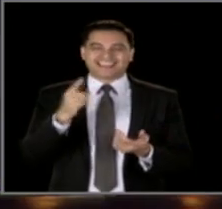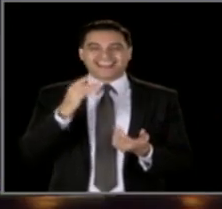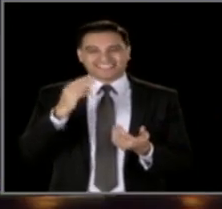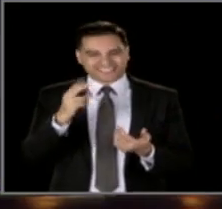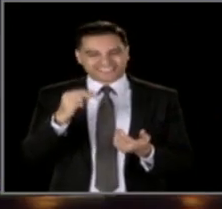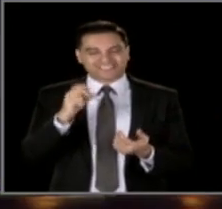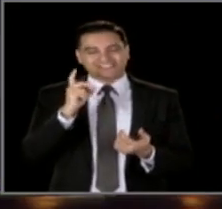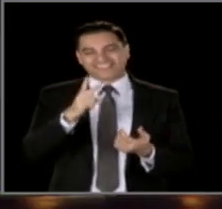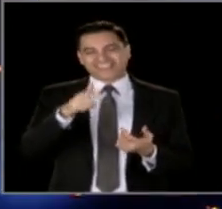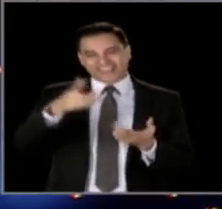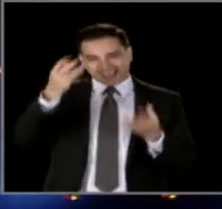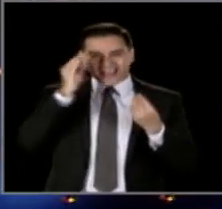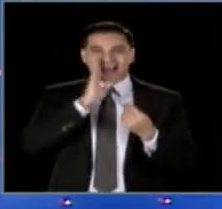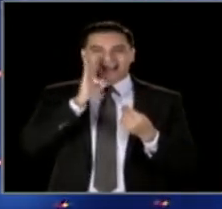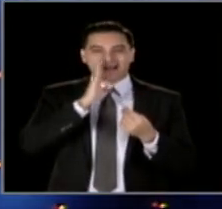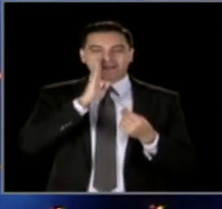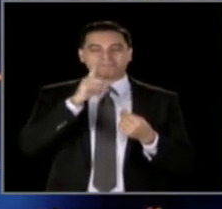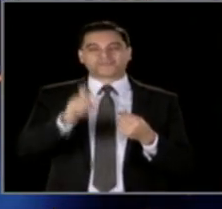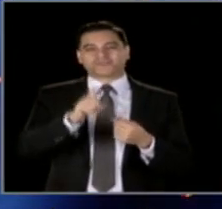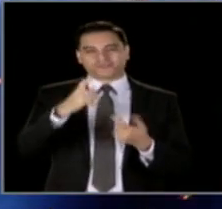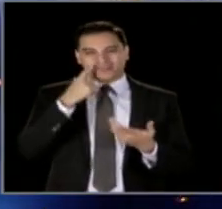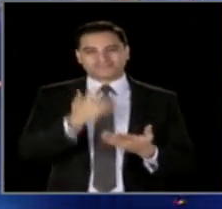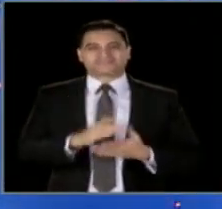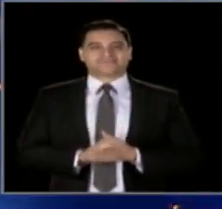علم، والسؤال هو